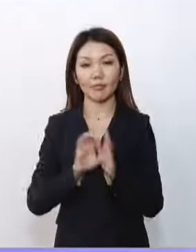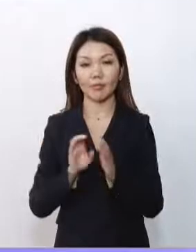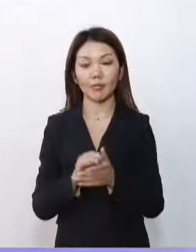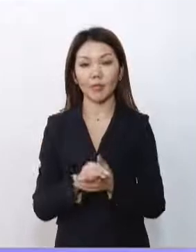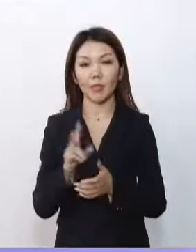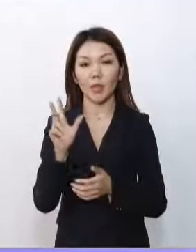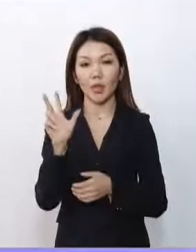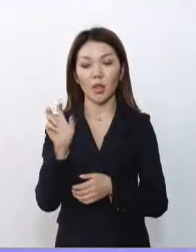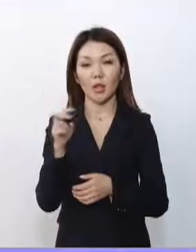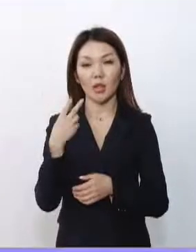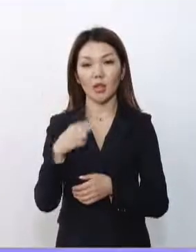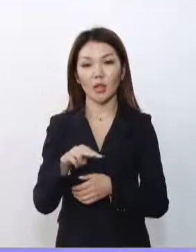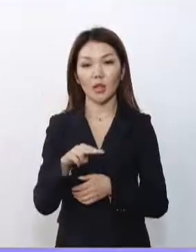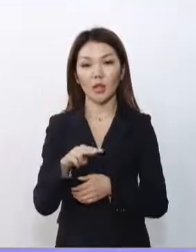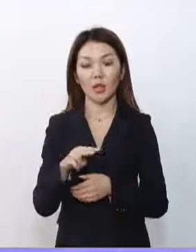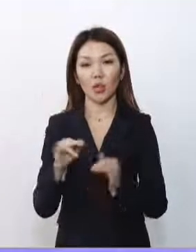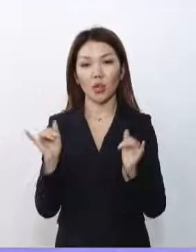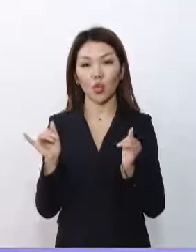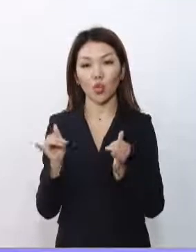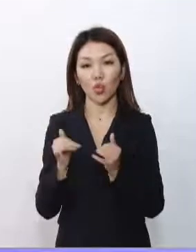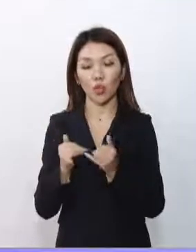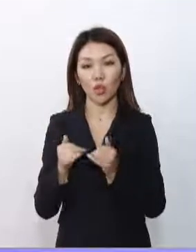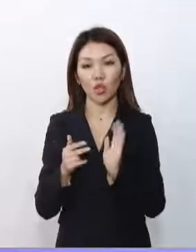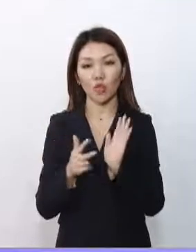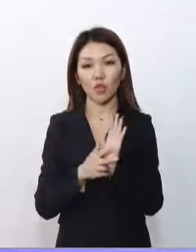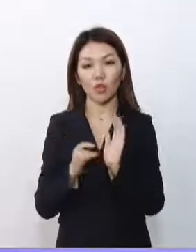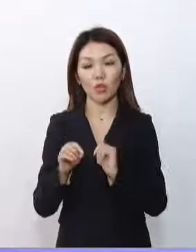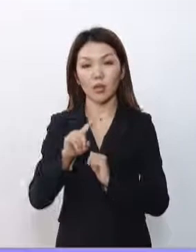320 уменьшить восемь раз